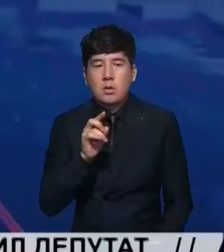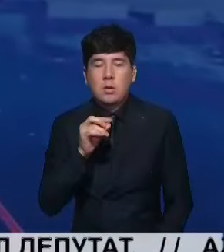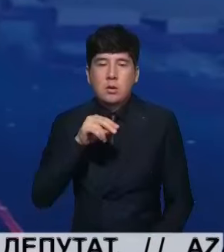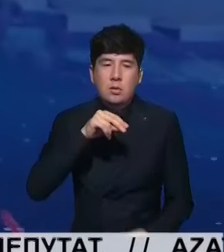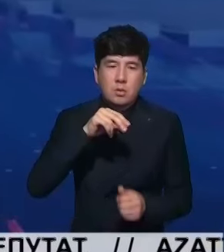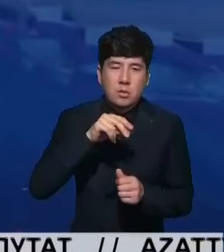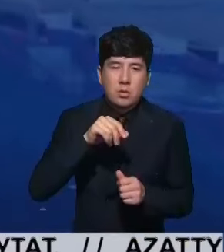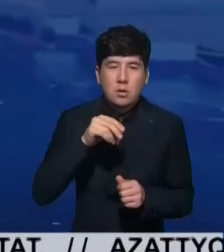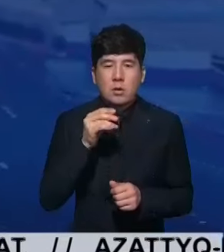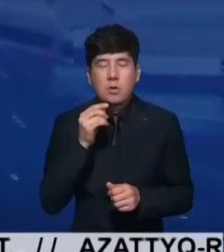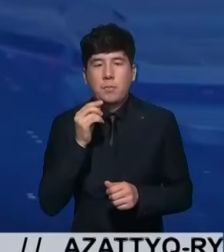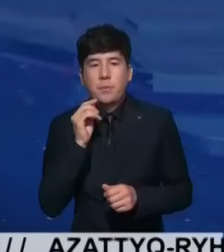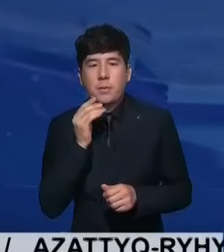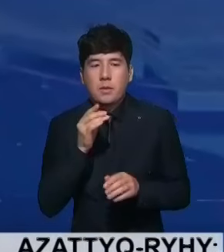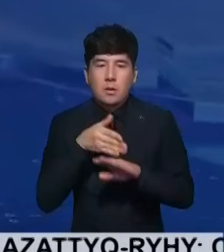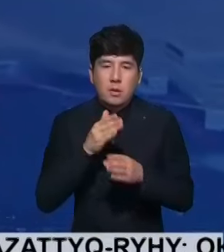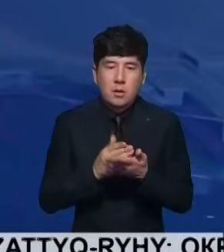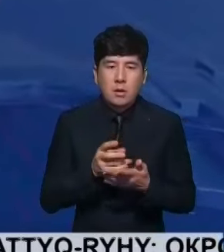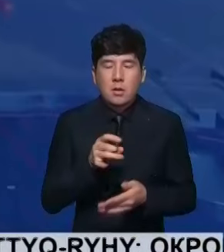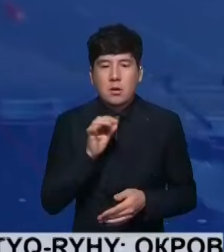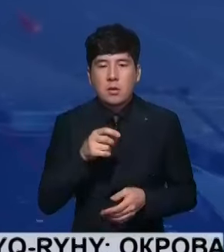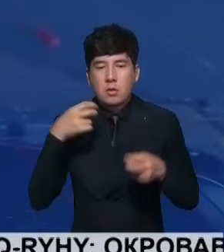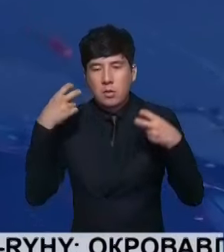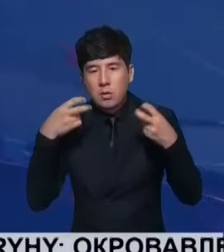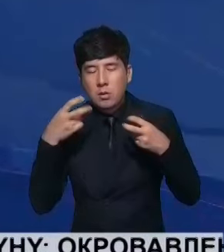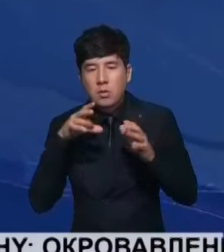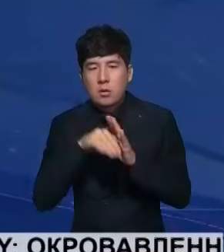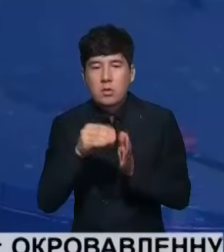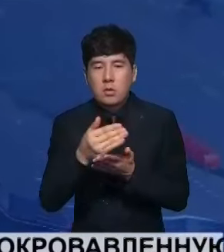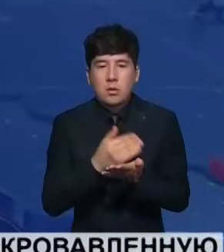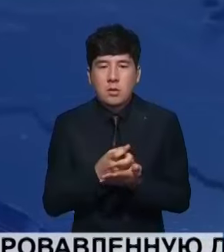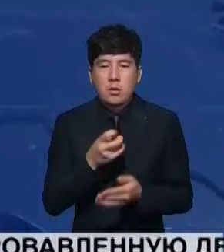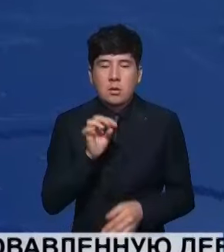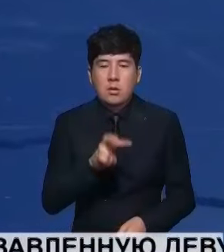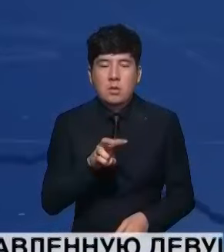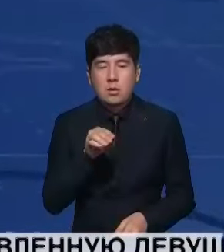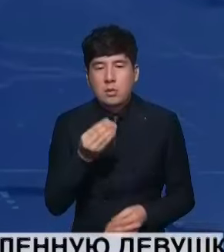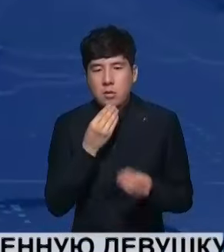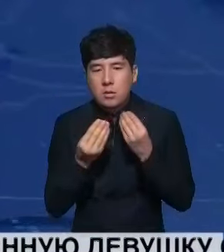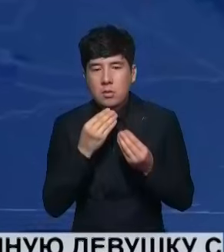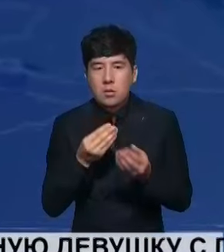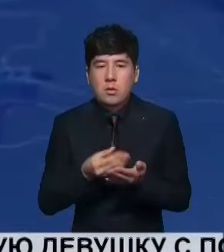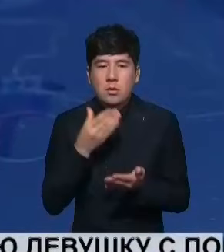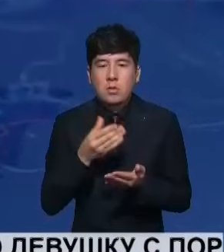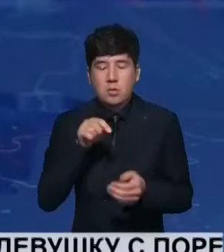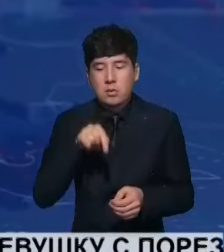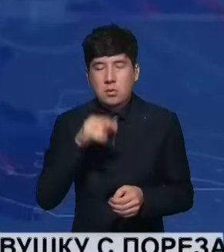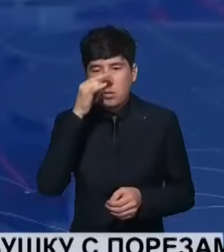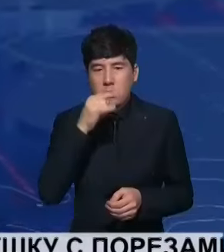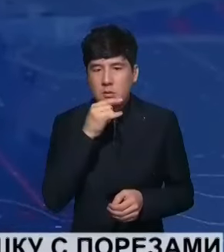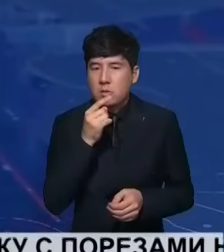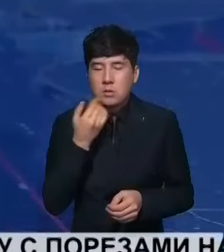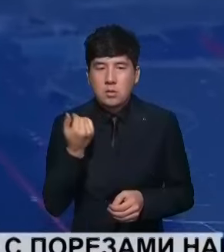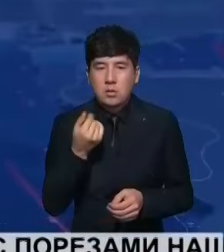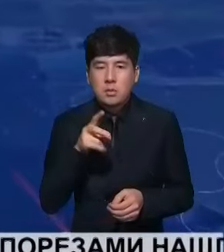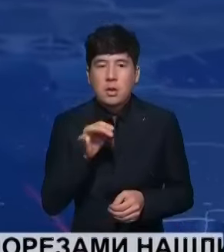макароны, масло, картофель, баранина, говядина и морковь. Однако в группе риска некоторые виды овощей и фруктов, которые не производятся в Казахстане.